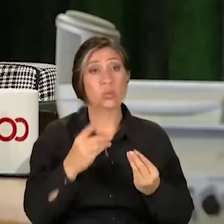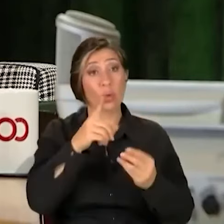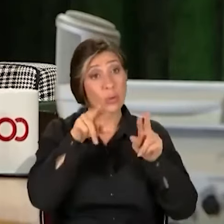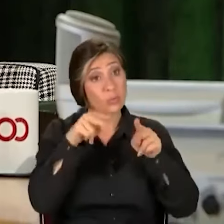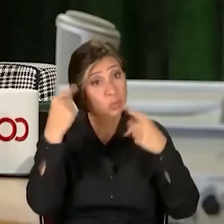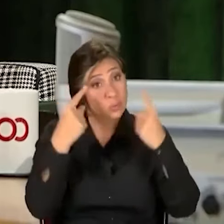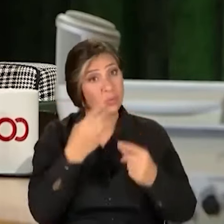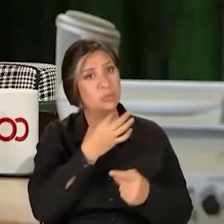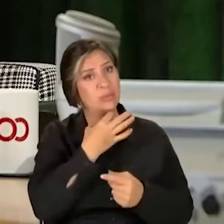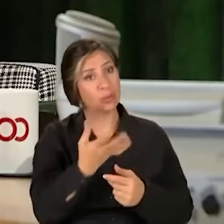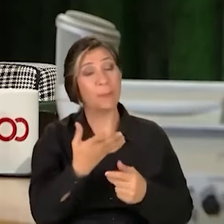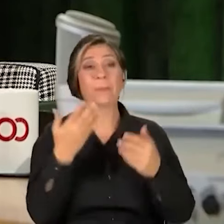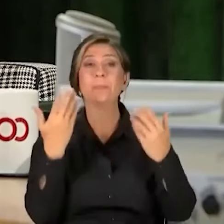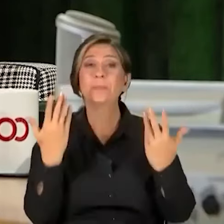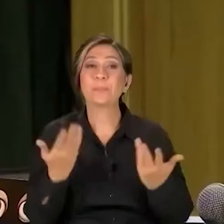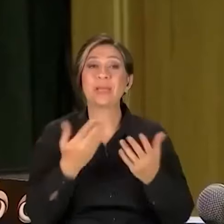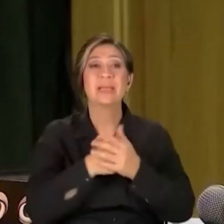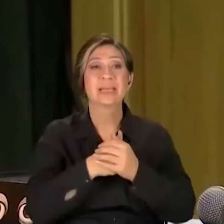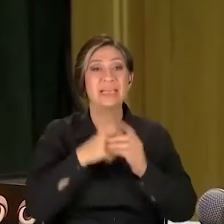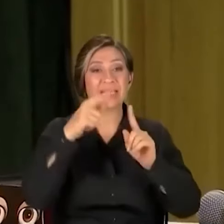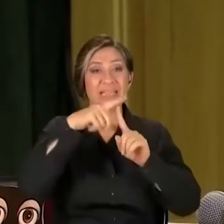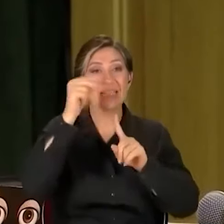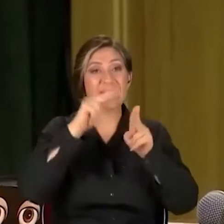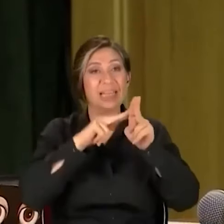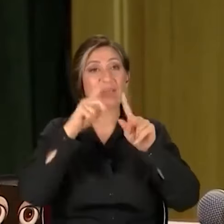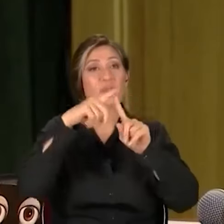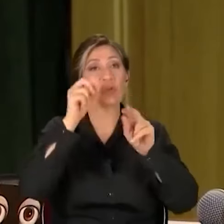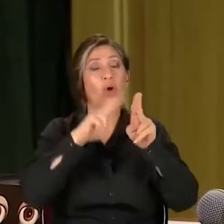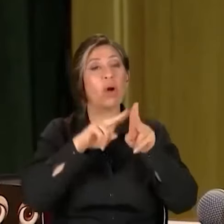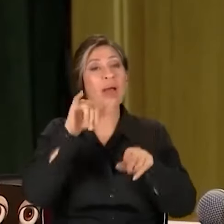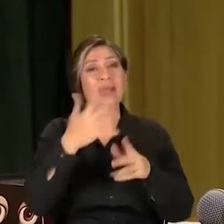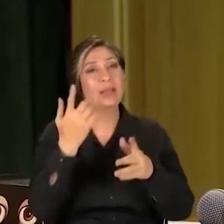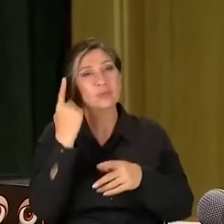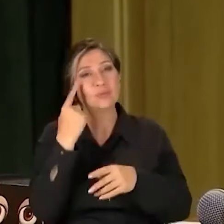böyle düşündüğün için. Peki şu TikTok hakkında ne düşünüyorsun?